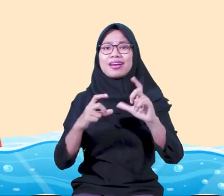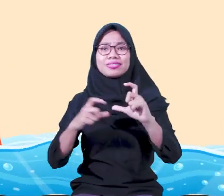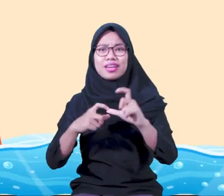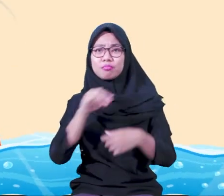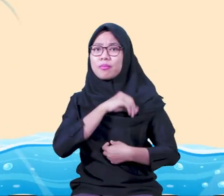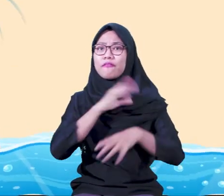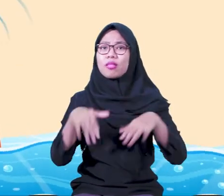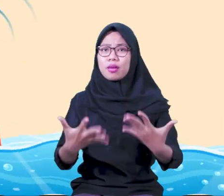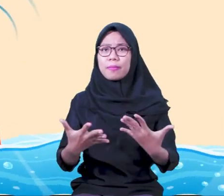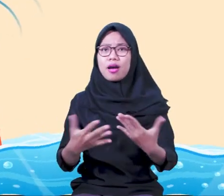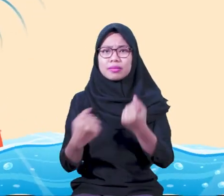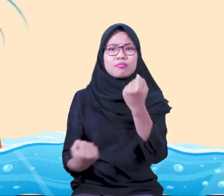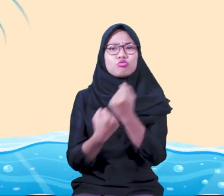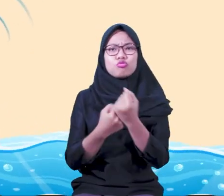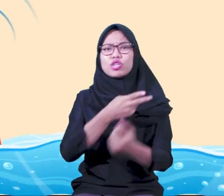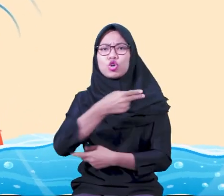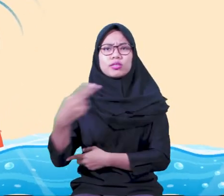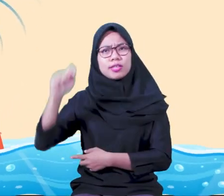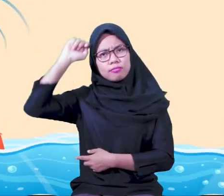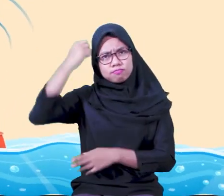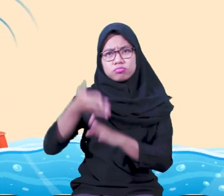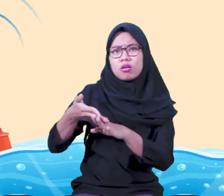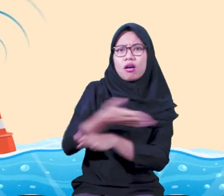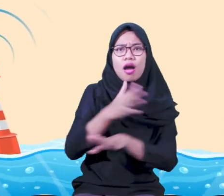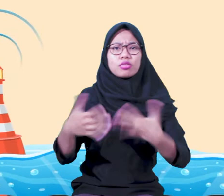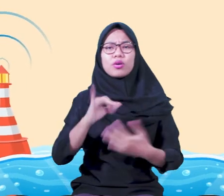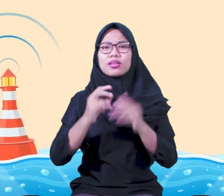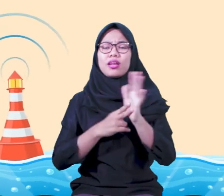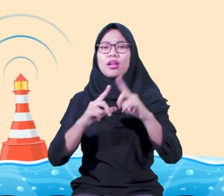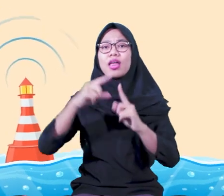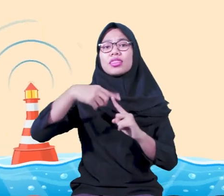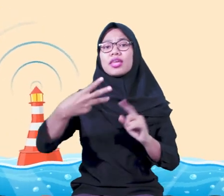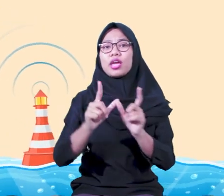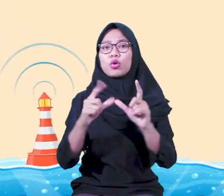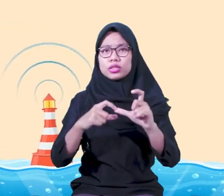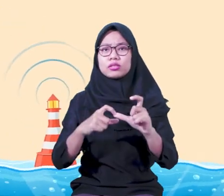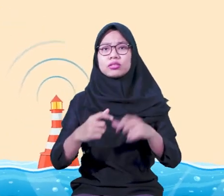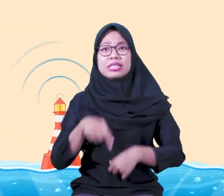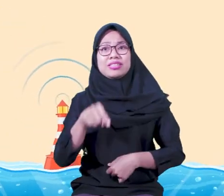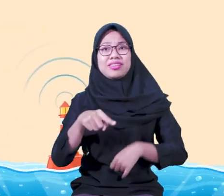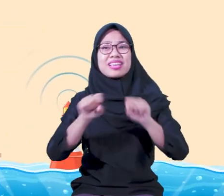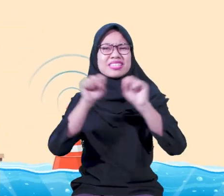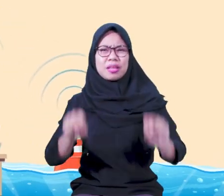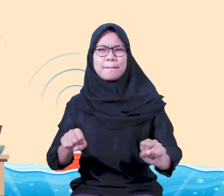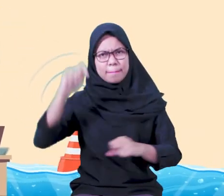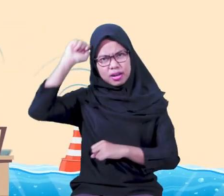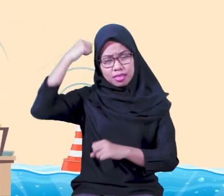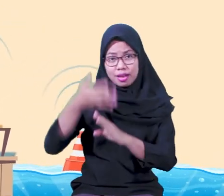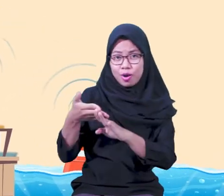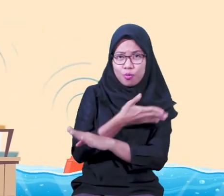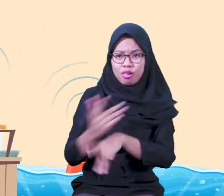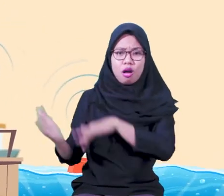pemantauan pasang surut dan gnss dimanfaatkan untuk mendukung Indonesia tsunami early warning system atau ynetnews